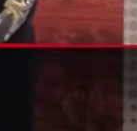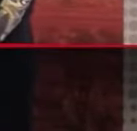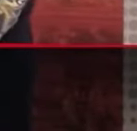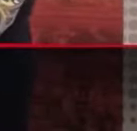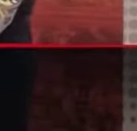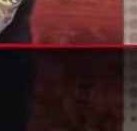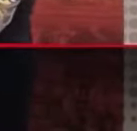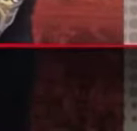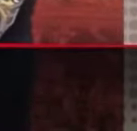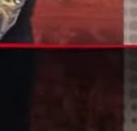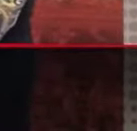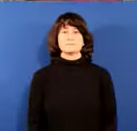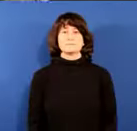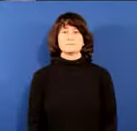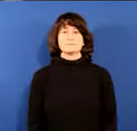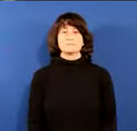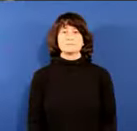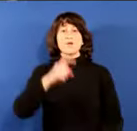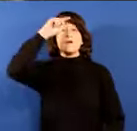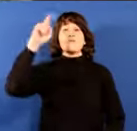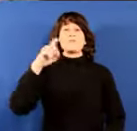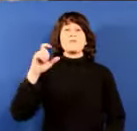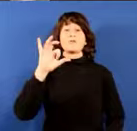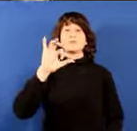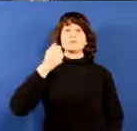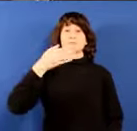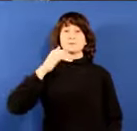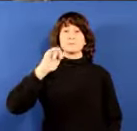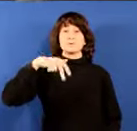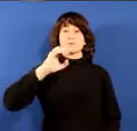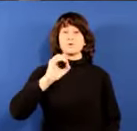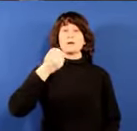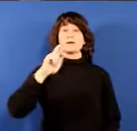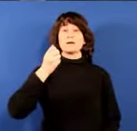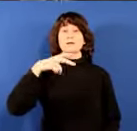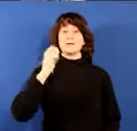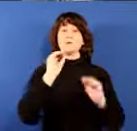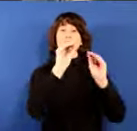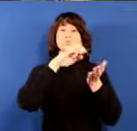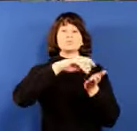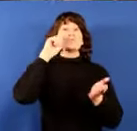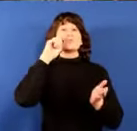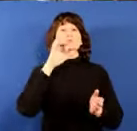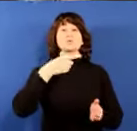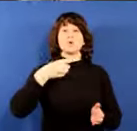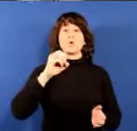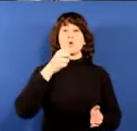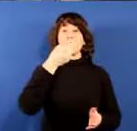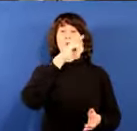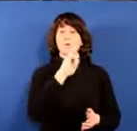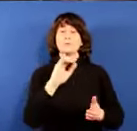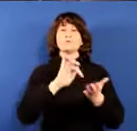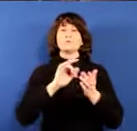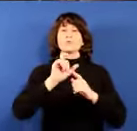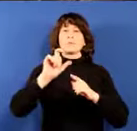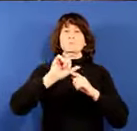Sabino Arana Fundazioaren Goaz Museoan eman dute Bizkaiko Foru Aldundiak ekoitzi duen eta Bizkaiko bonbardaketen 75.